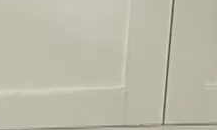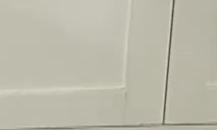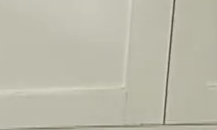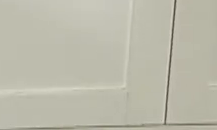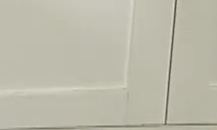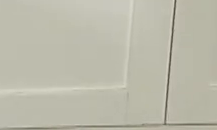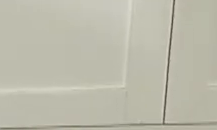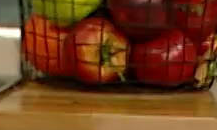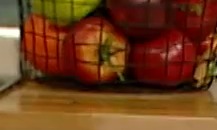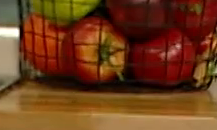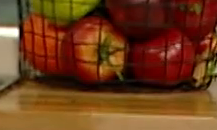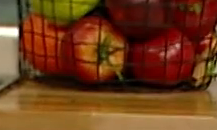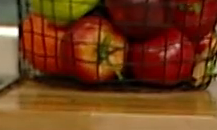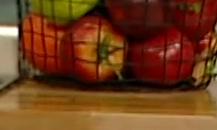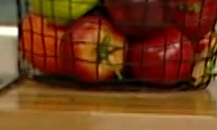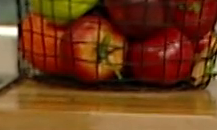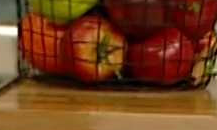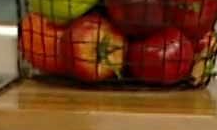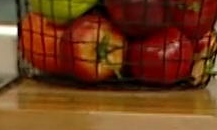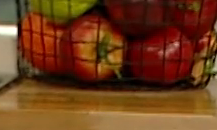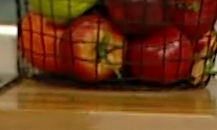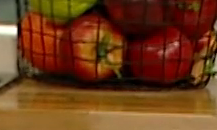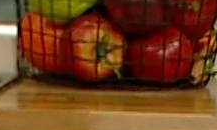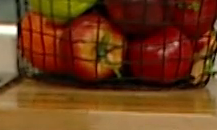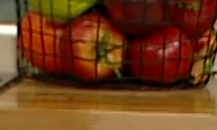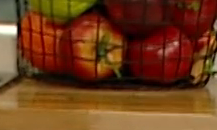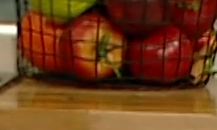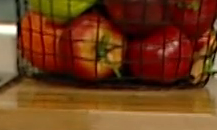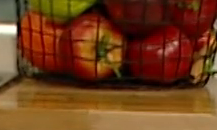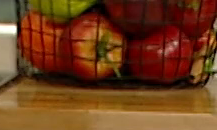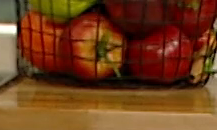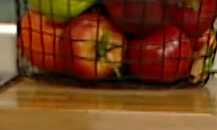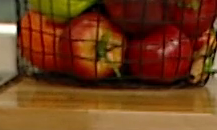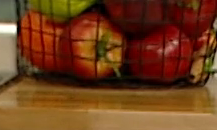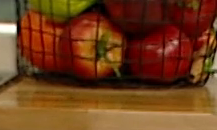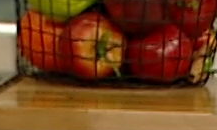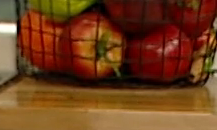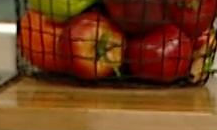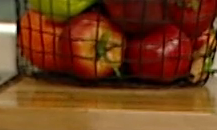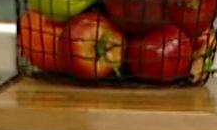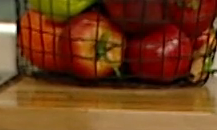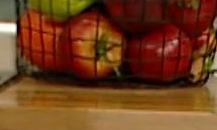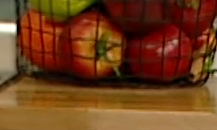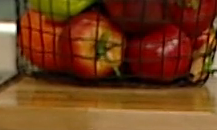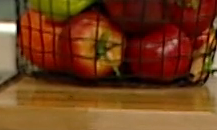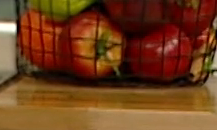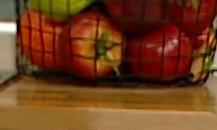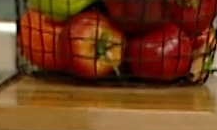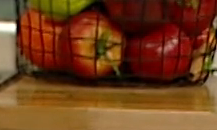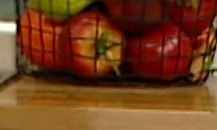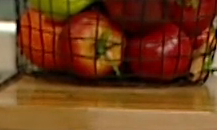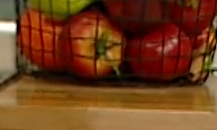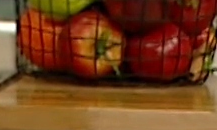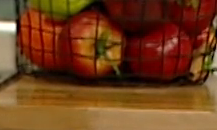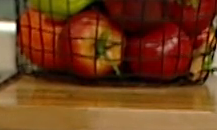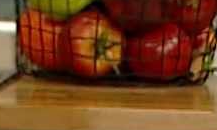yarısına da patatesimizi sereceğiz çok güzel üstüne de kıymalı sos Düşünsenize